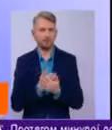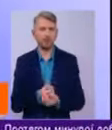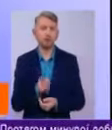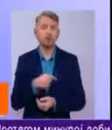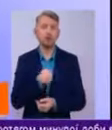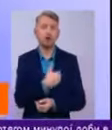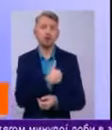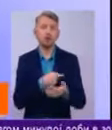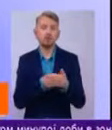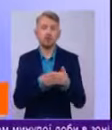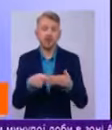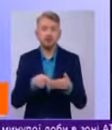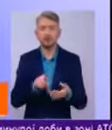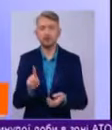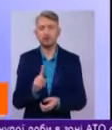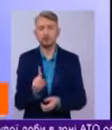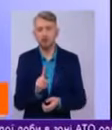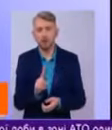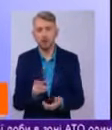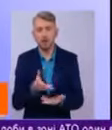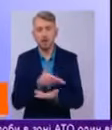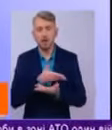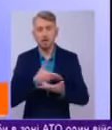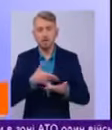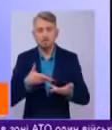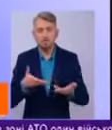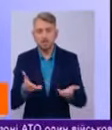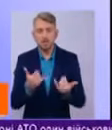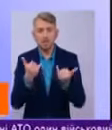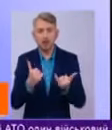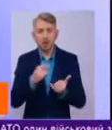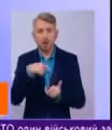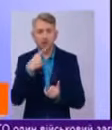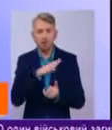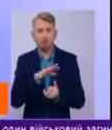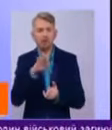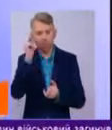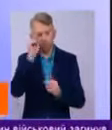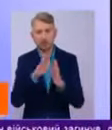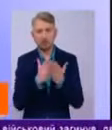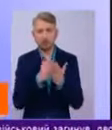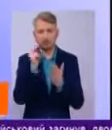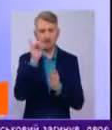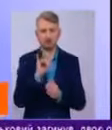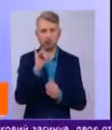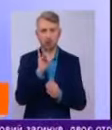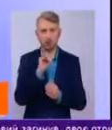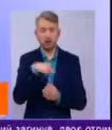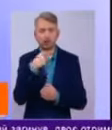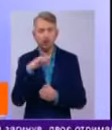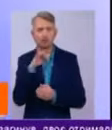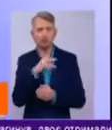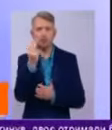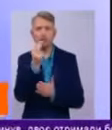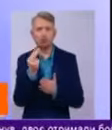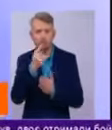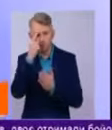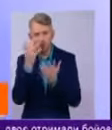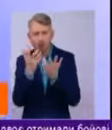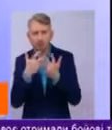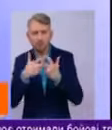хочу підкреслити, що ми зараз говоримо не про підручник історії, ми говоримо про художнє осмислення